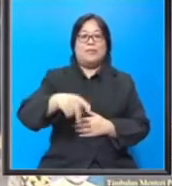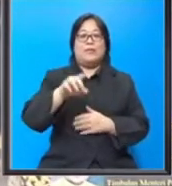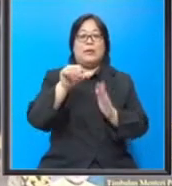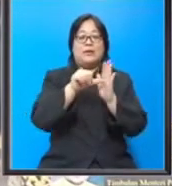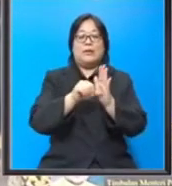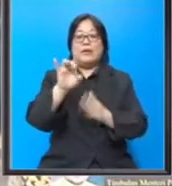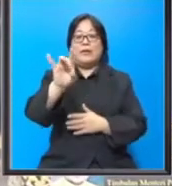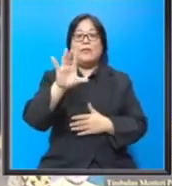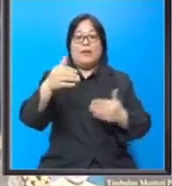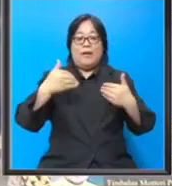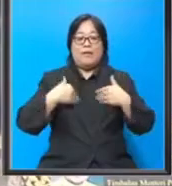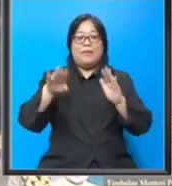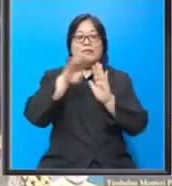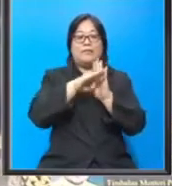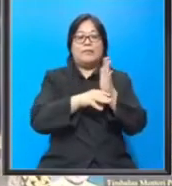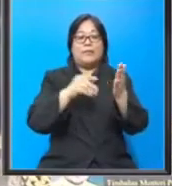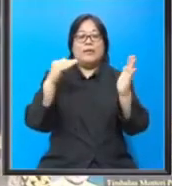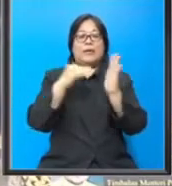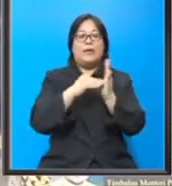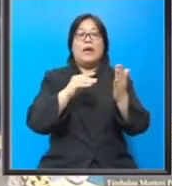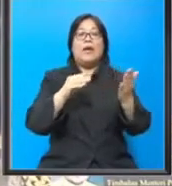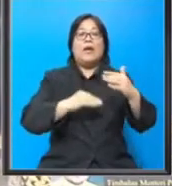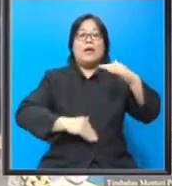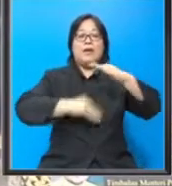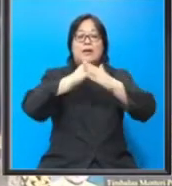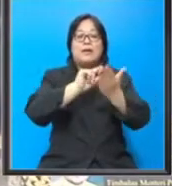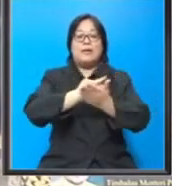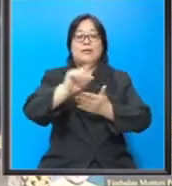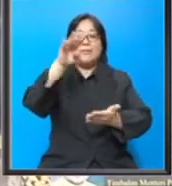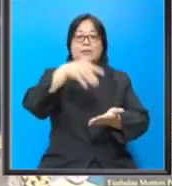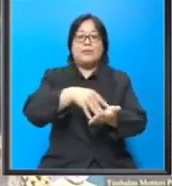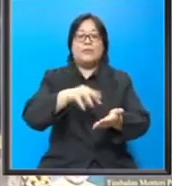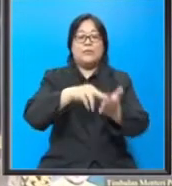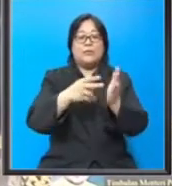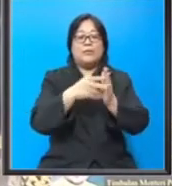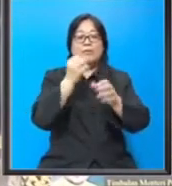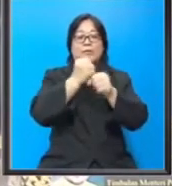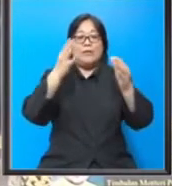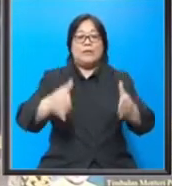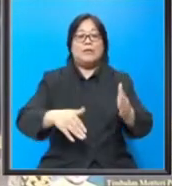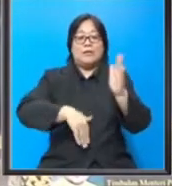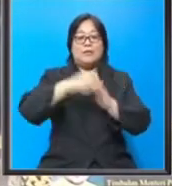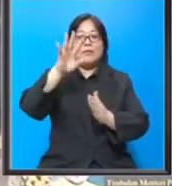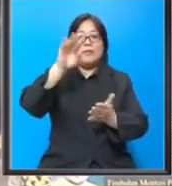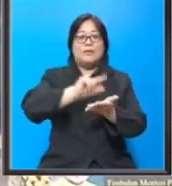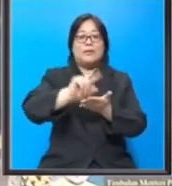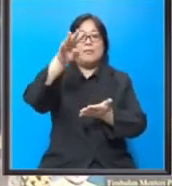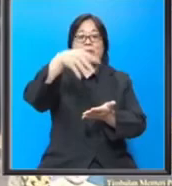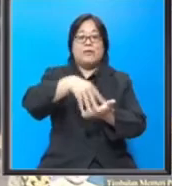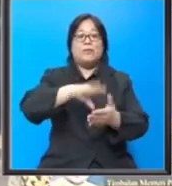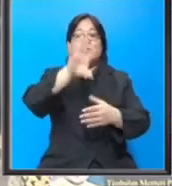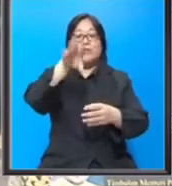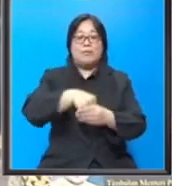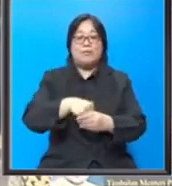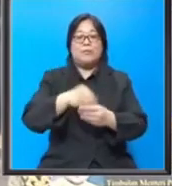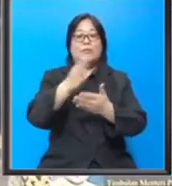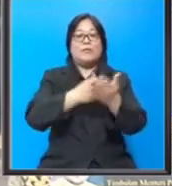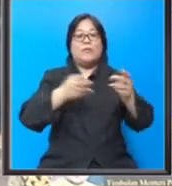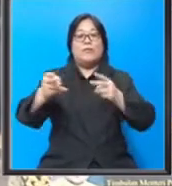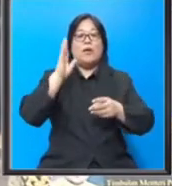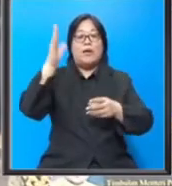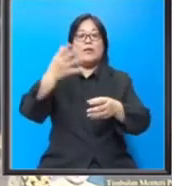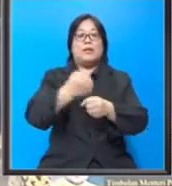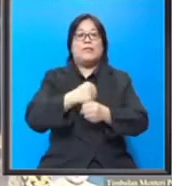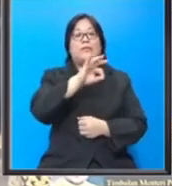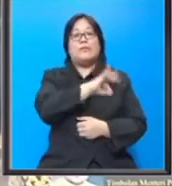800 tertakluk hak gaji Maxim 4000 ini bermakna pekerja-pekerja yang bergaji melebihi 4000 termasuk golongan pengurusan